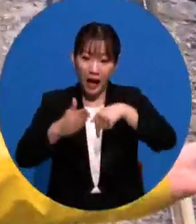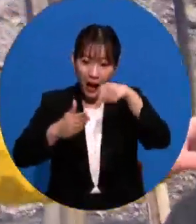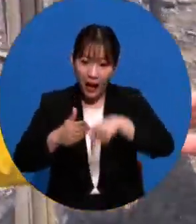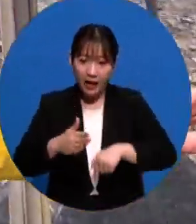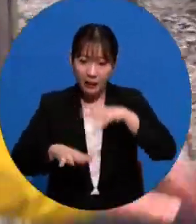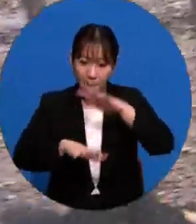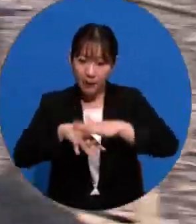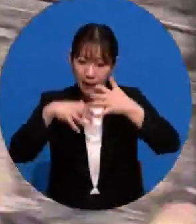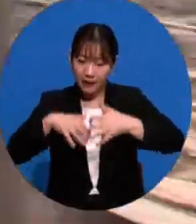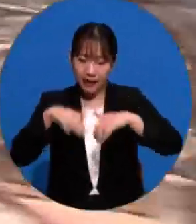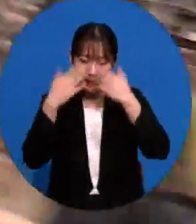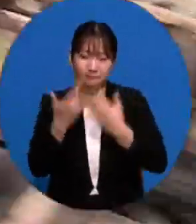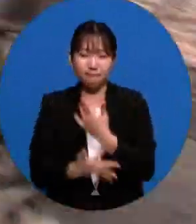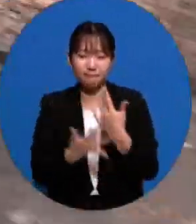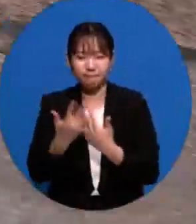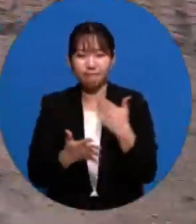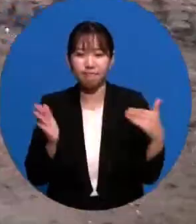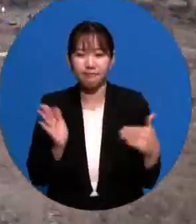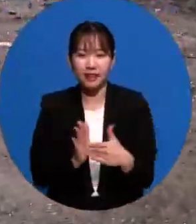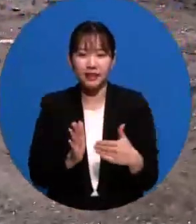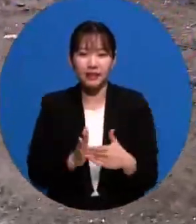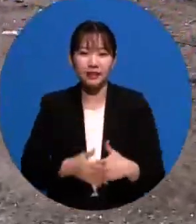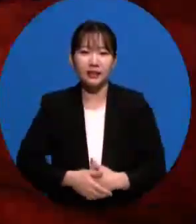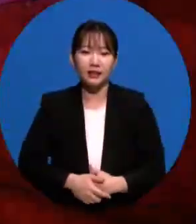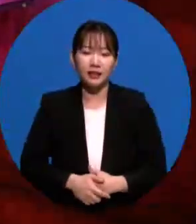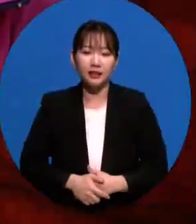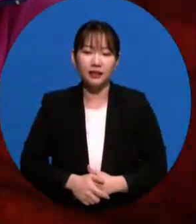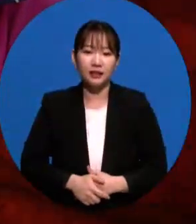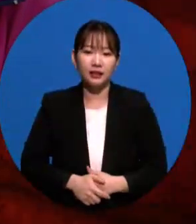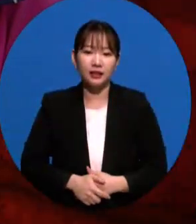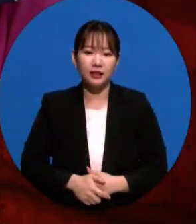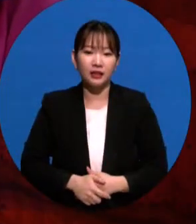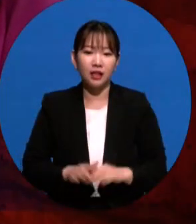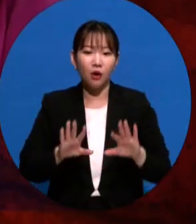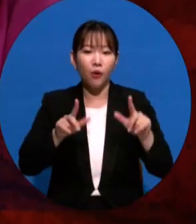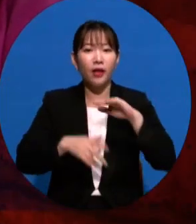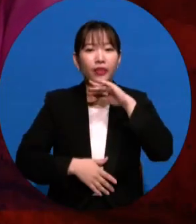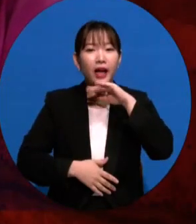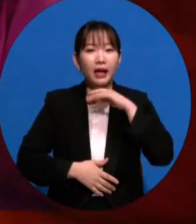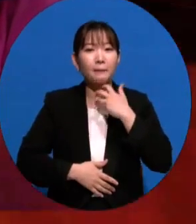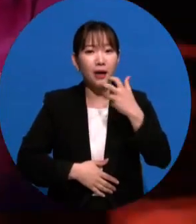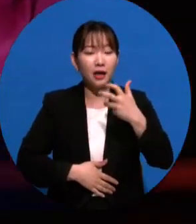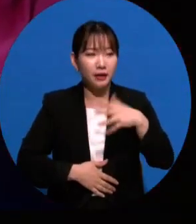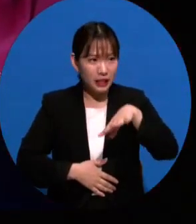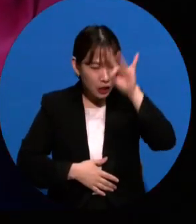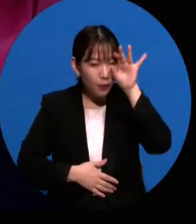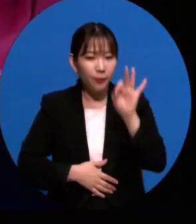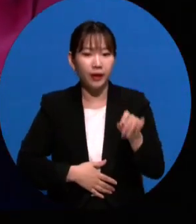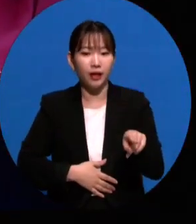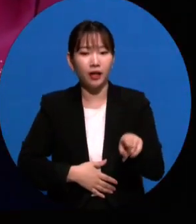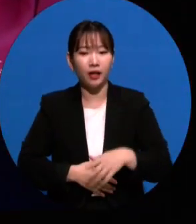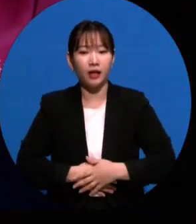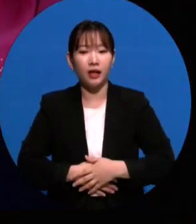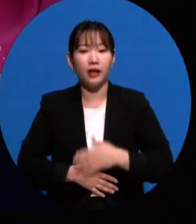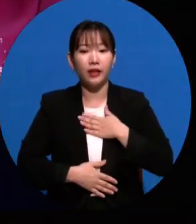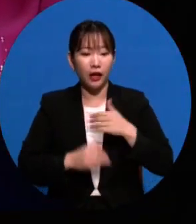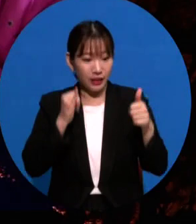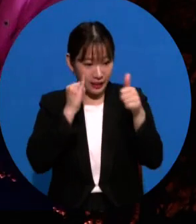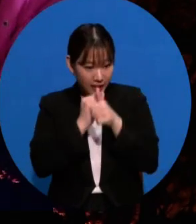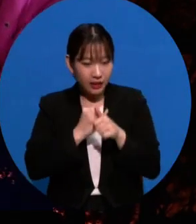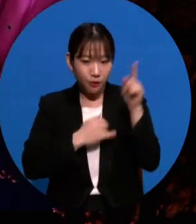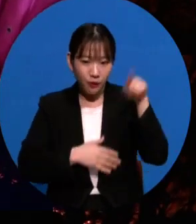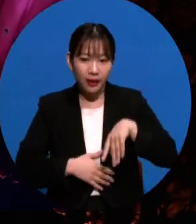있던 농기계까지 모두 태웠습니다. 이제 올해가 80인데 처음 봤어. 나도 여기 시집 와서